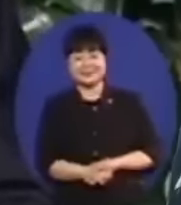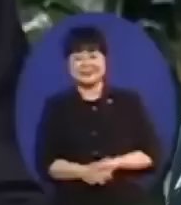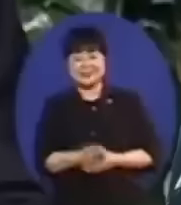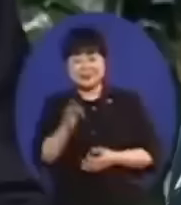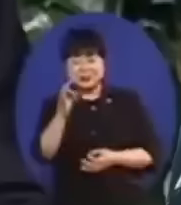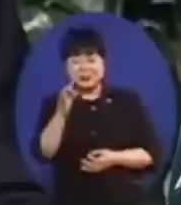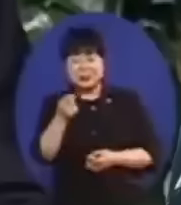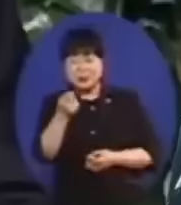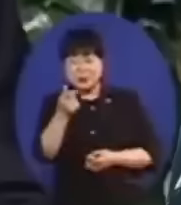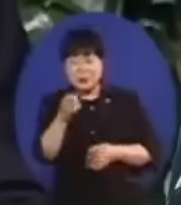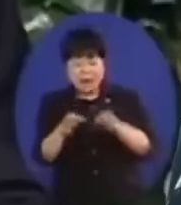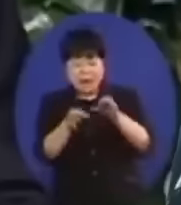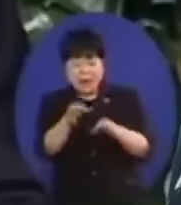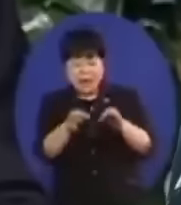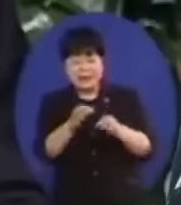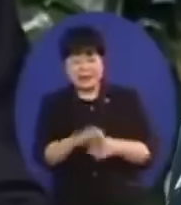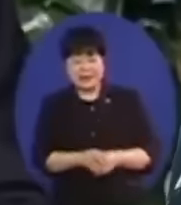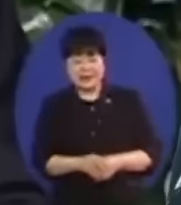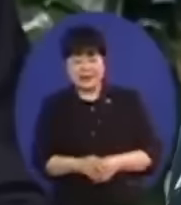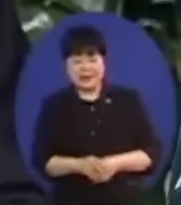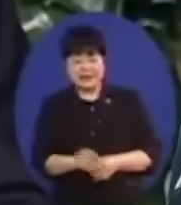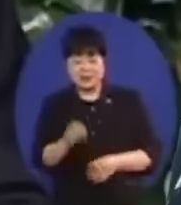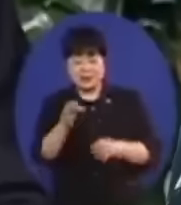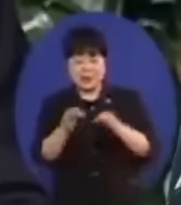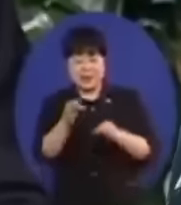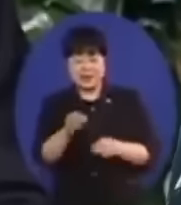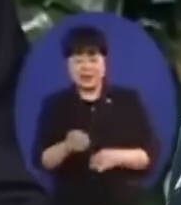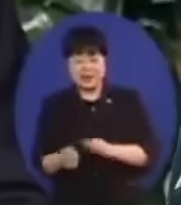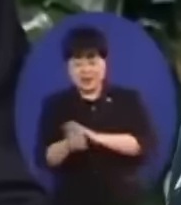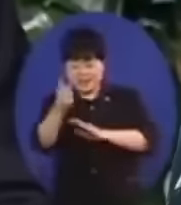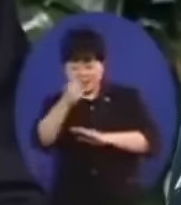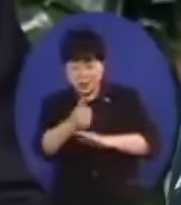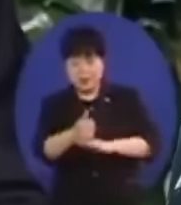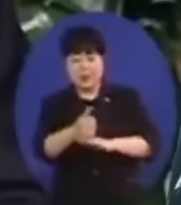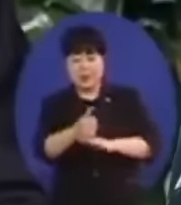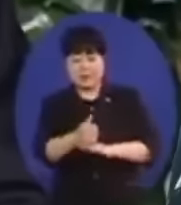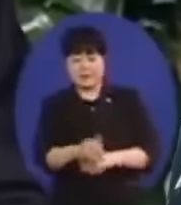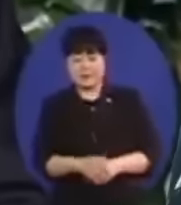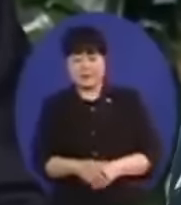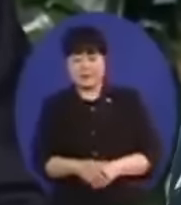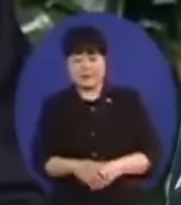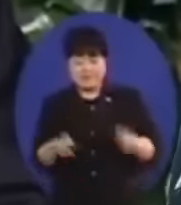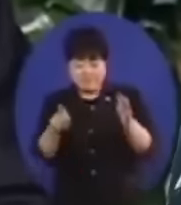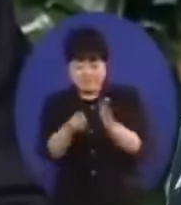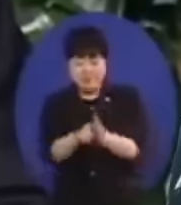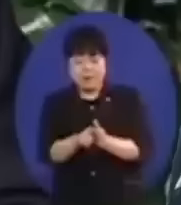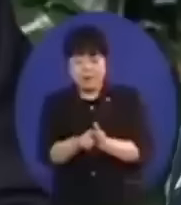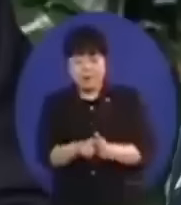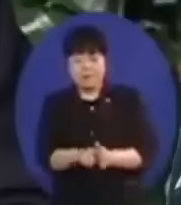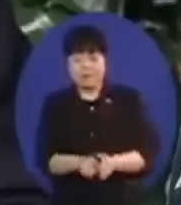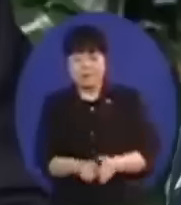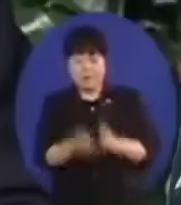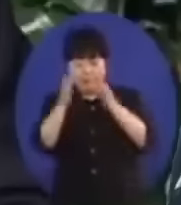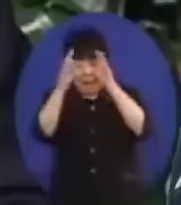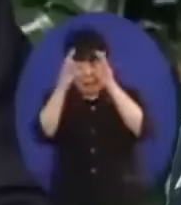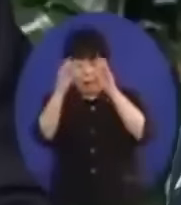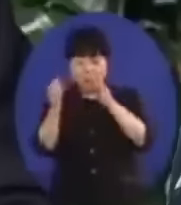구멍가게를 하더라도 내가 구멍가게에 성공하려면 구멍가게가 성공하는 것을 믿고 바라봐야 돼요.